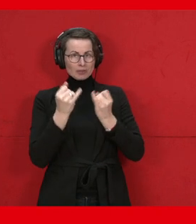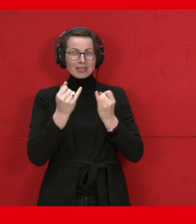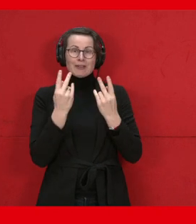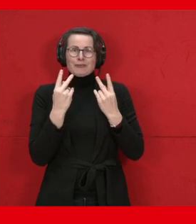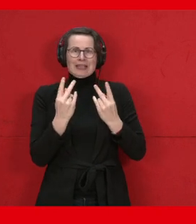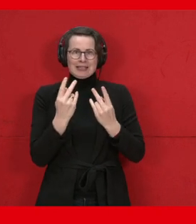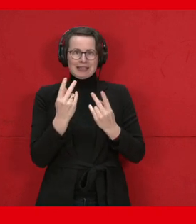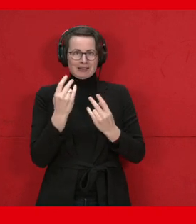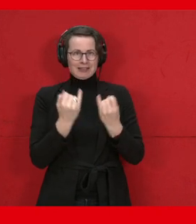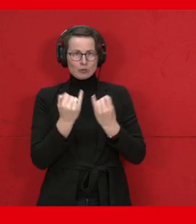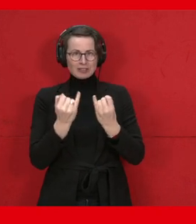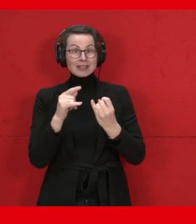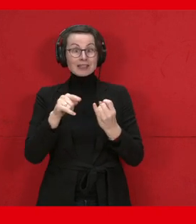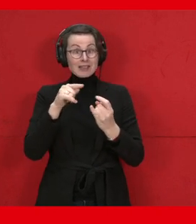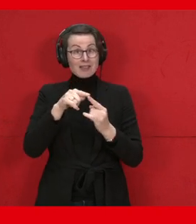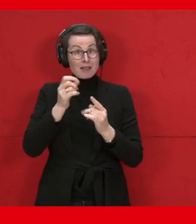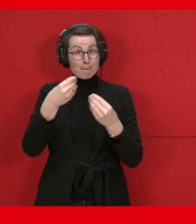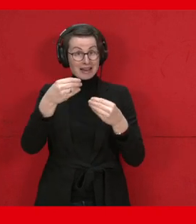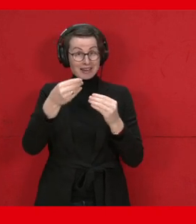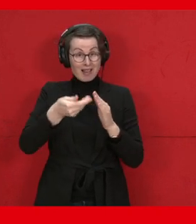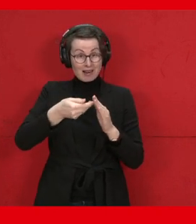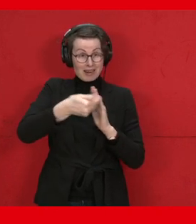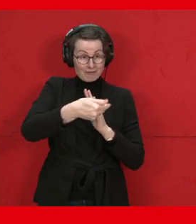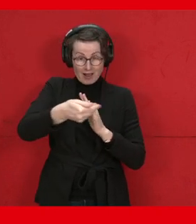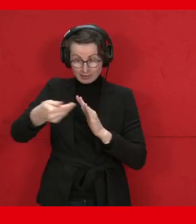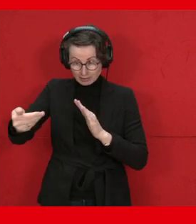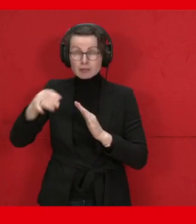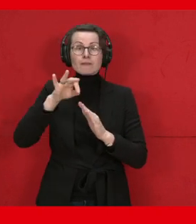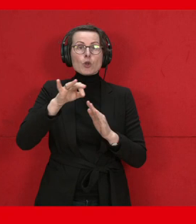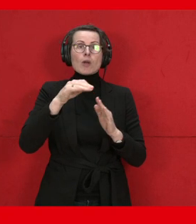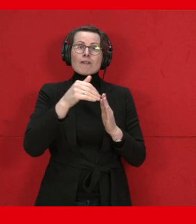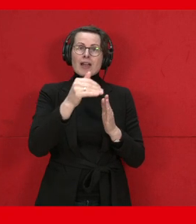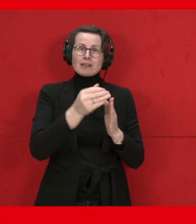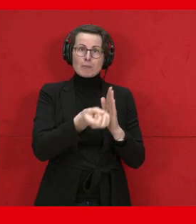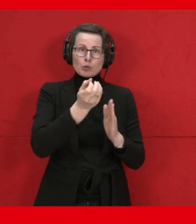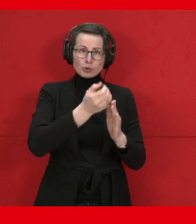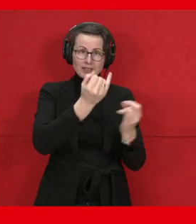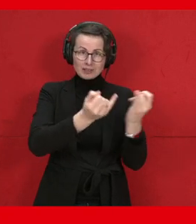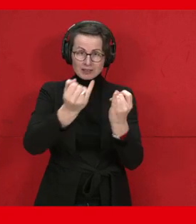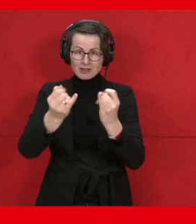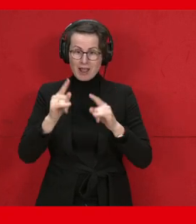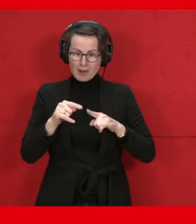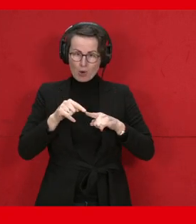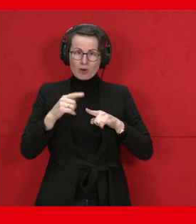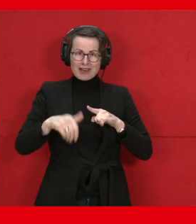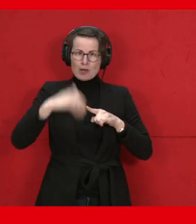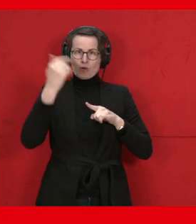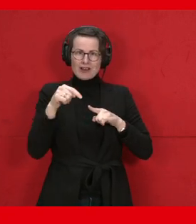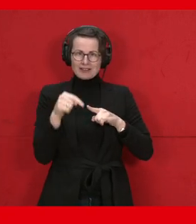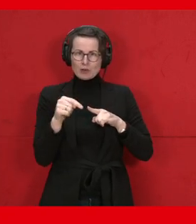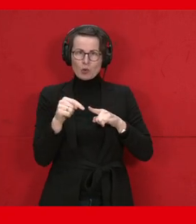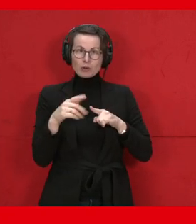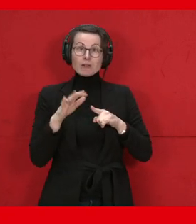ist nicht nur der Materiallieferant für die weiteren produzierenden Industrien. Sie liefert auch viele der notwendigen Innovationen für